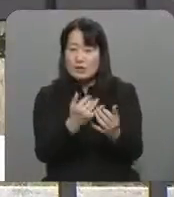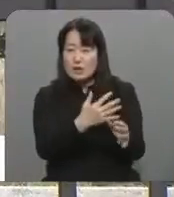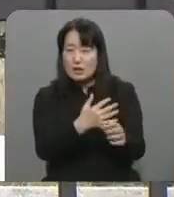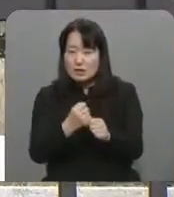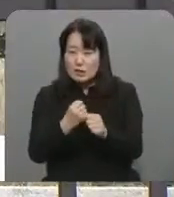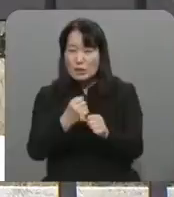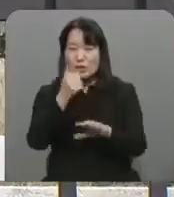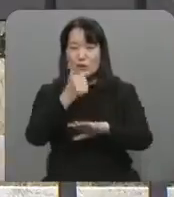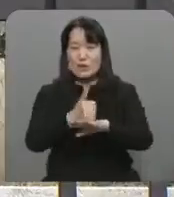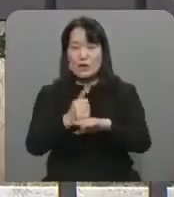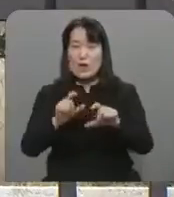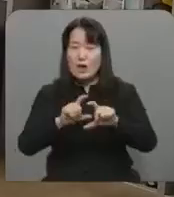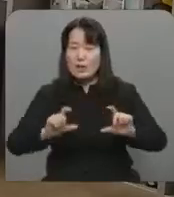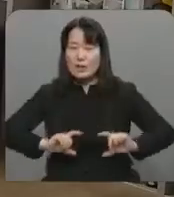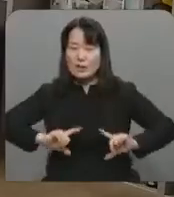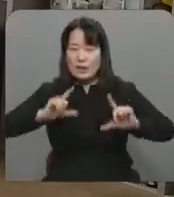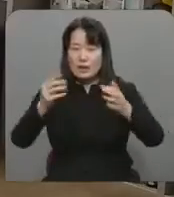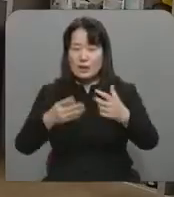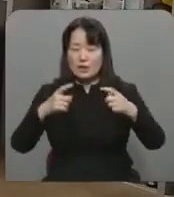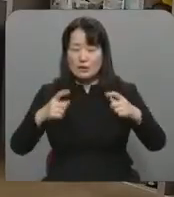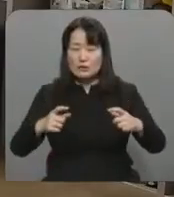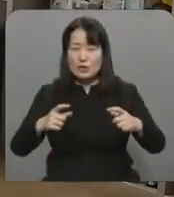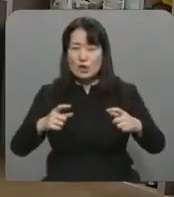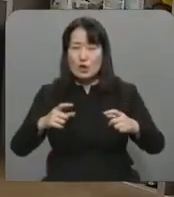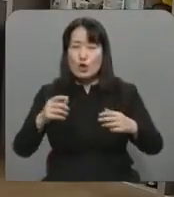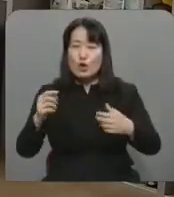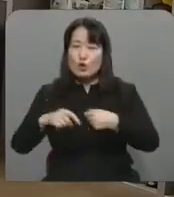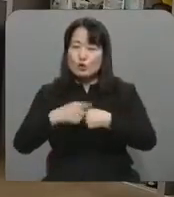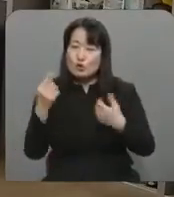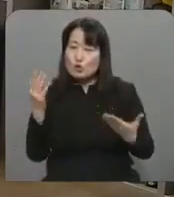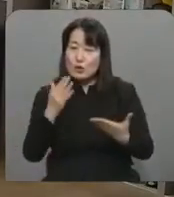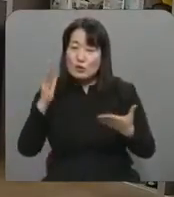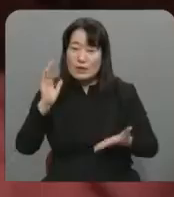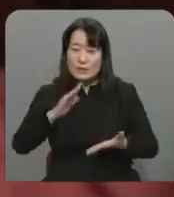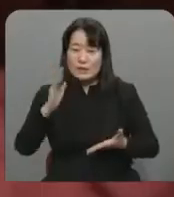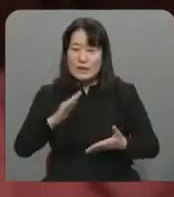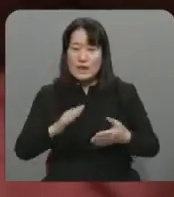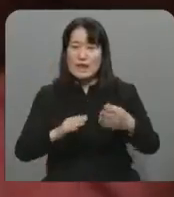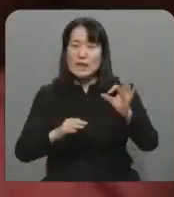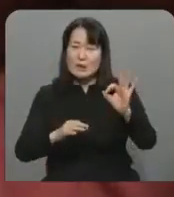결과 평일 낮 강원도 내 초등학생 10명 가운데 4명이